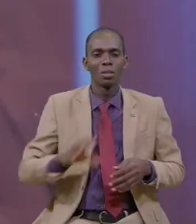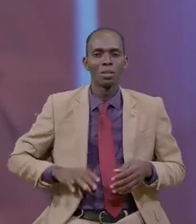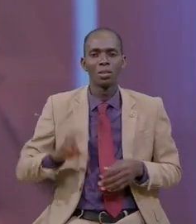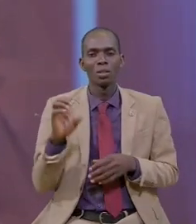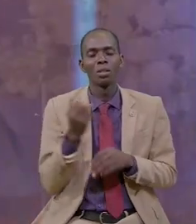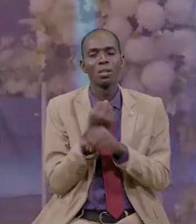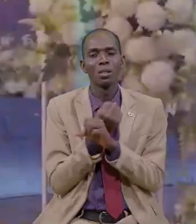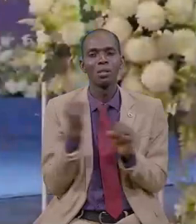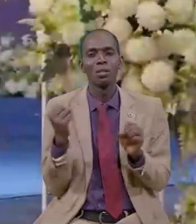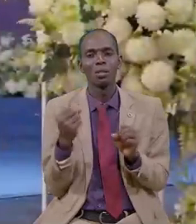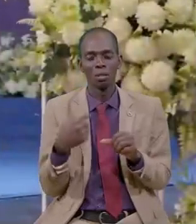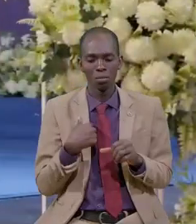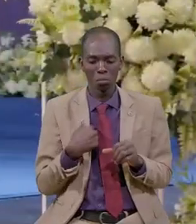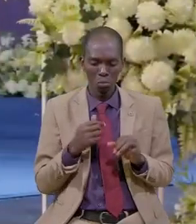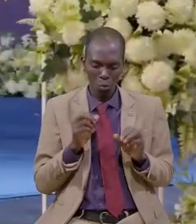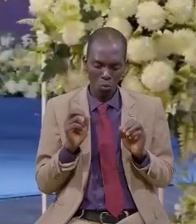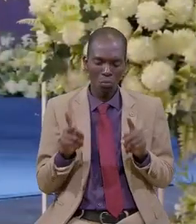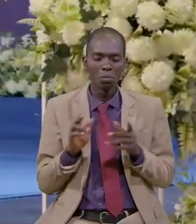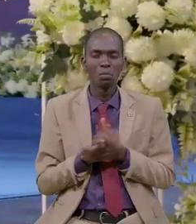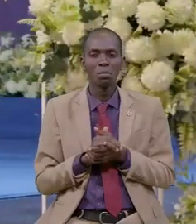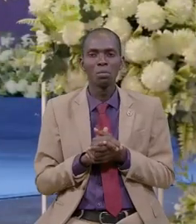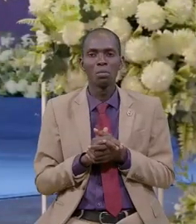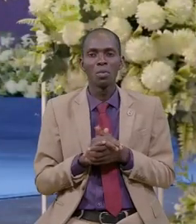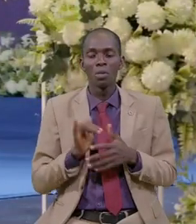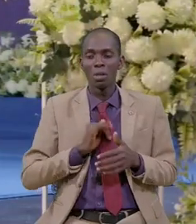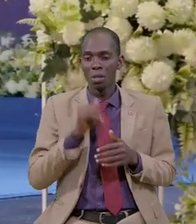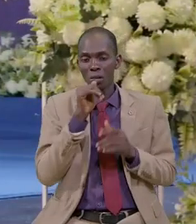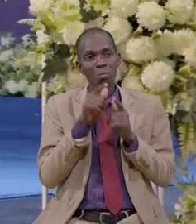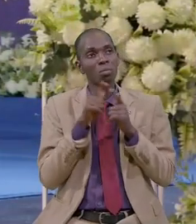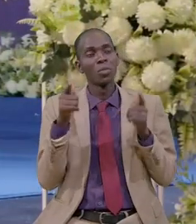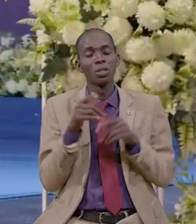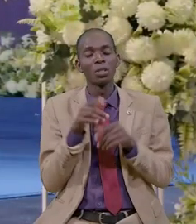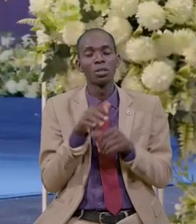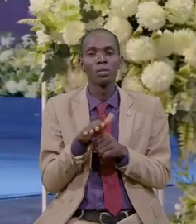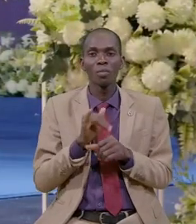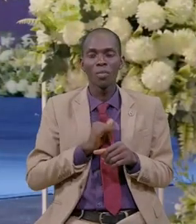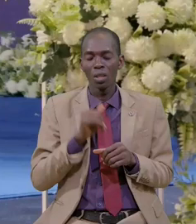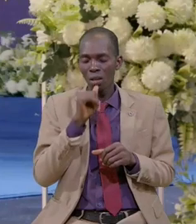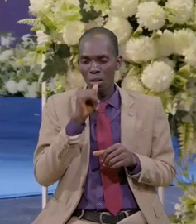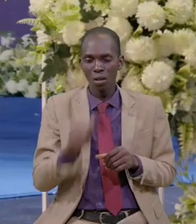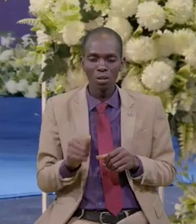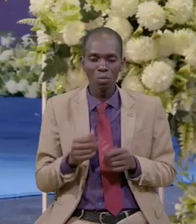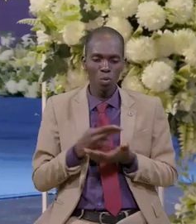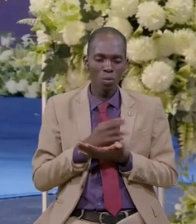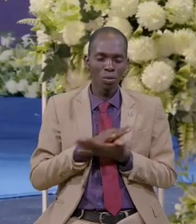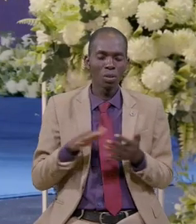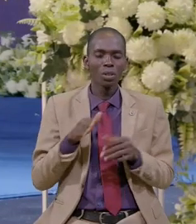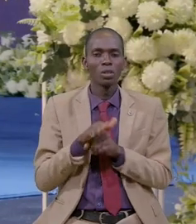Christ. Je suis assez bon. Je suis assez grand. Je suis assez bon